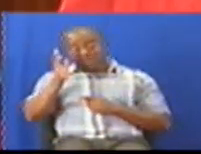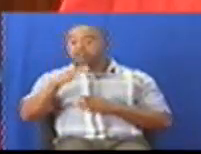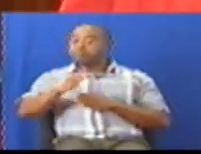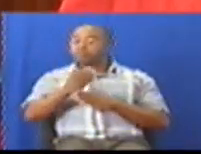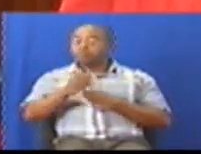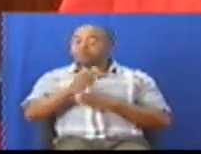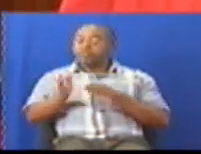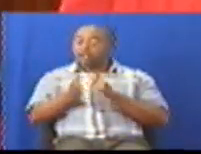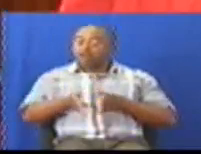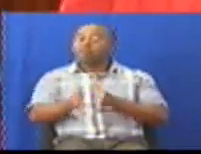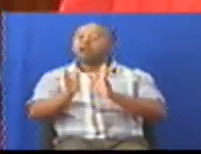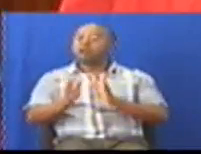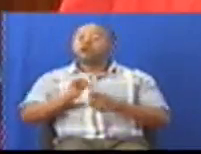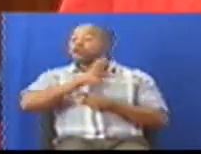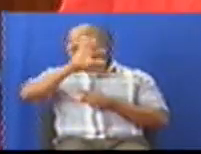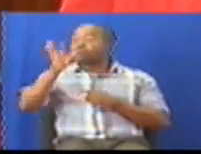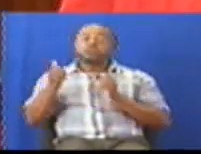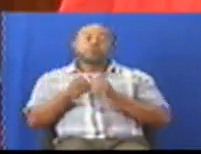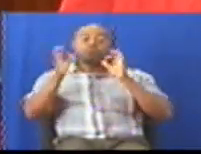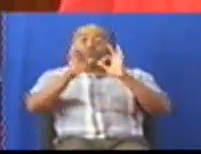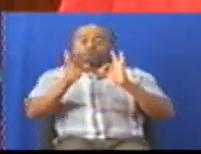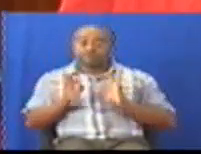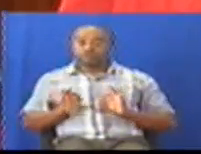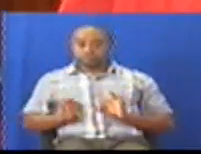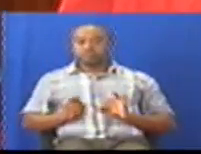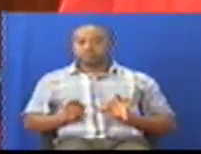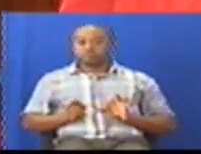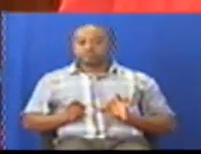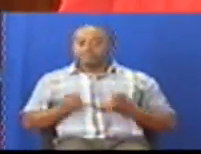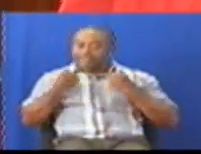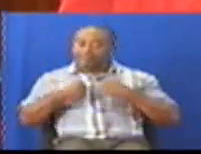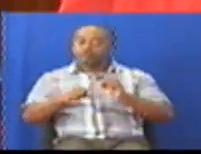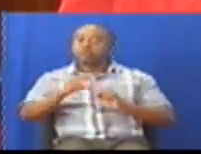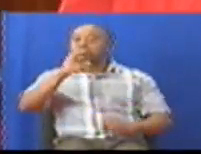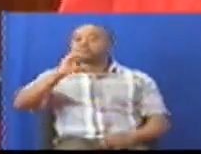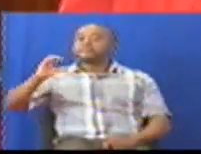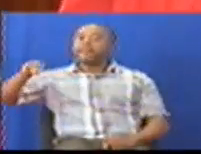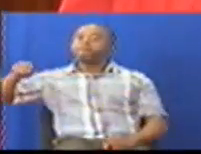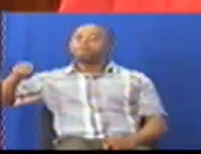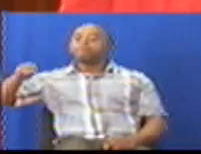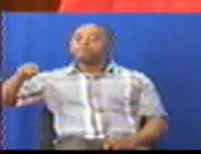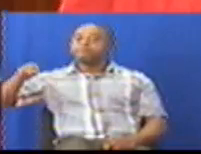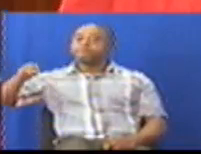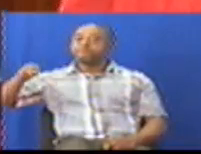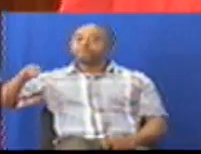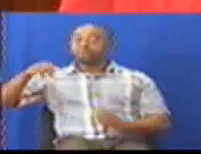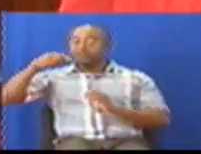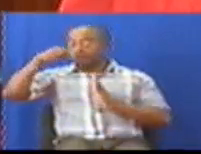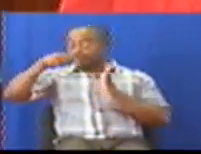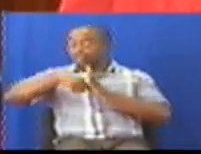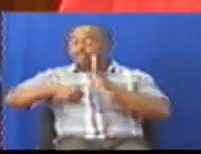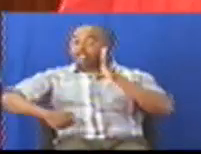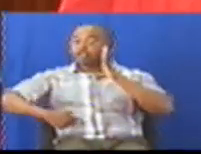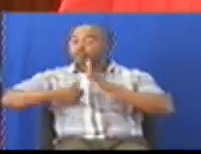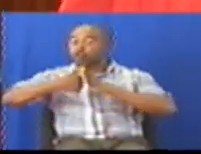74,940. Hayo yote ni mambo mazuri ambayo yamefanywa na Chama cha Mapinduzi, serikali ya Chama cha Mapinduzi chini ya jemedari